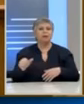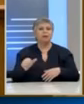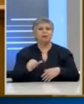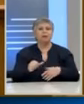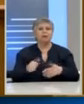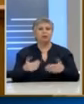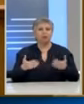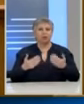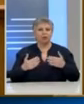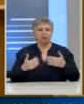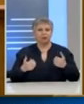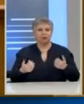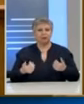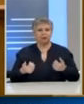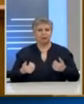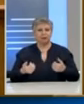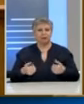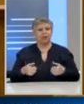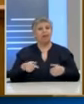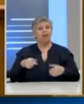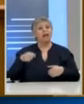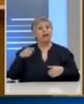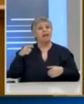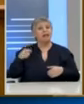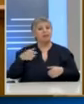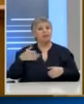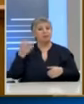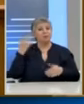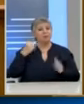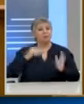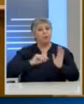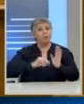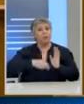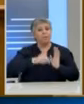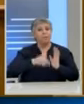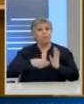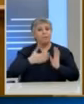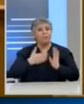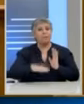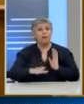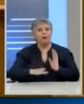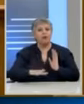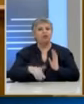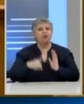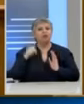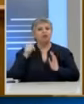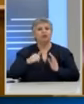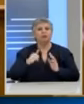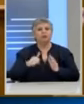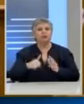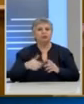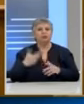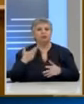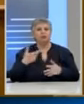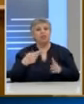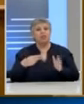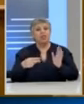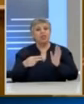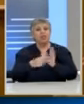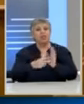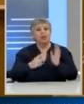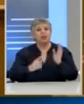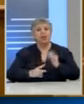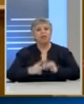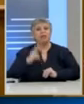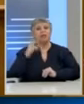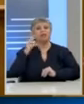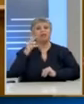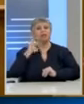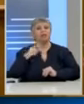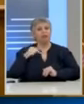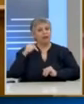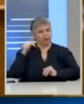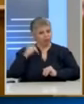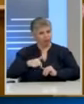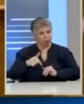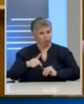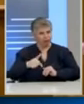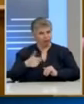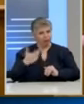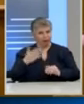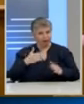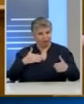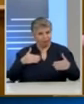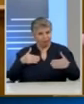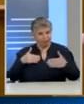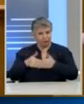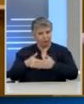εκείνο το μεσοπρόθεσμο με το οποίο συνδέθηκε η αναστολή τους ανανεώθηκε, δηλαδή το 2012. Γιατί δεν επεκτείνατε καμιά δεκαριά κλαδικές τότε και